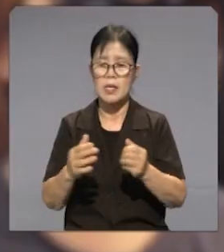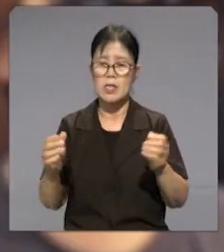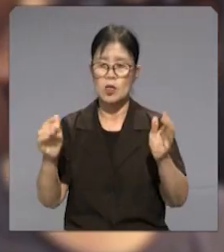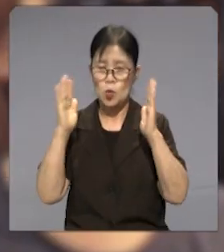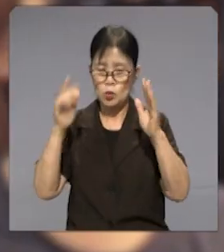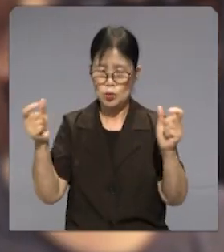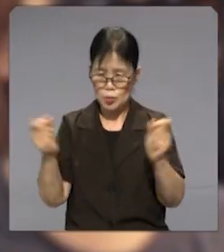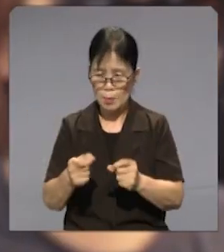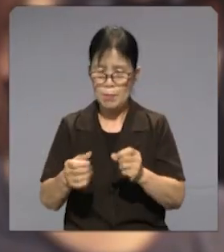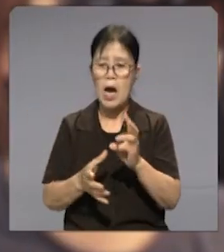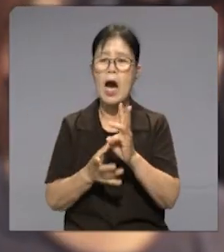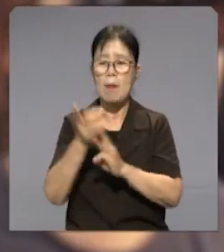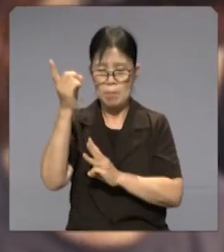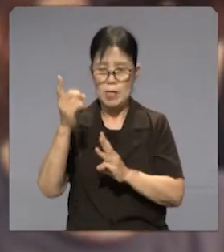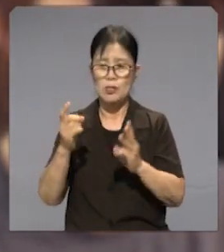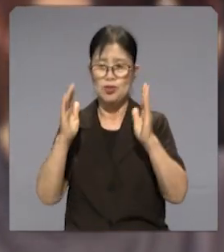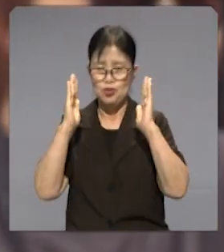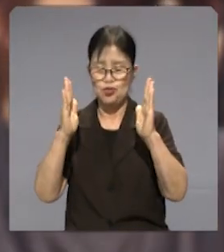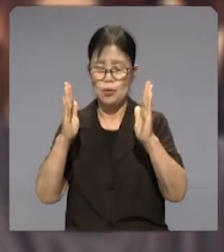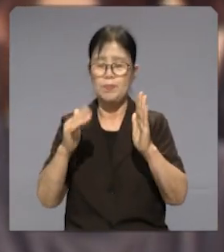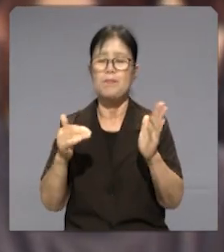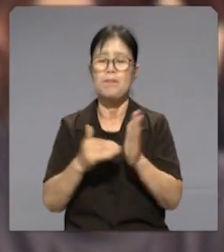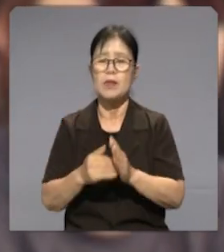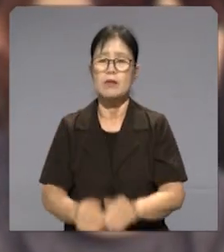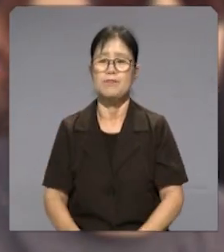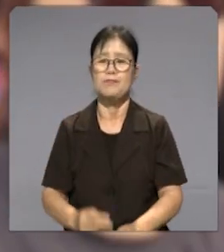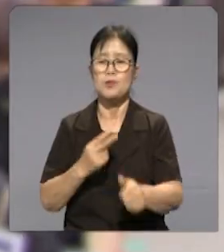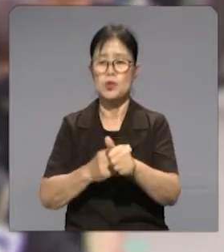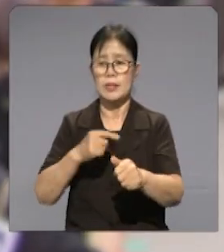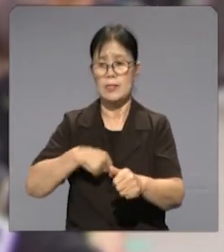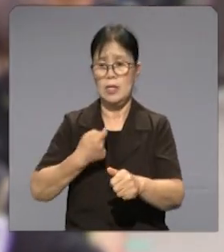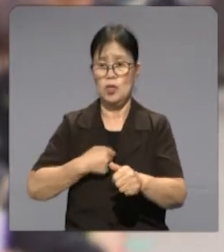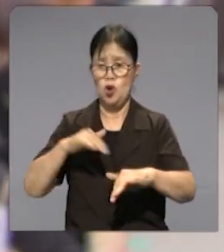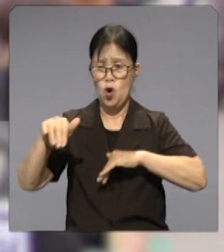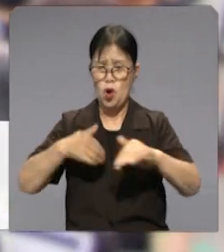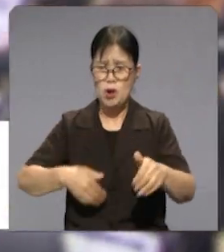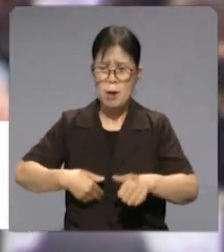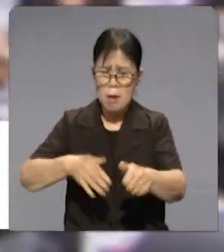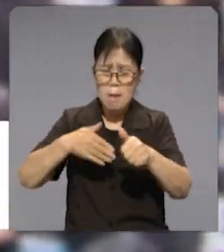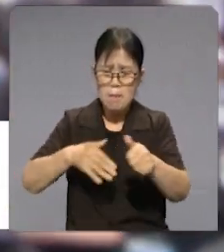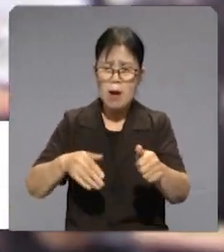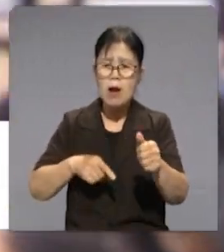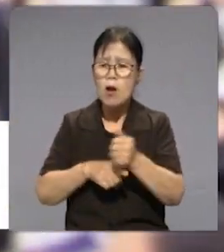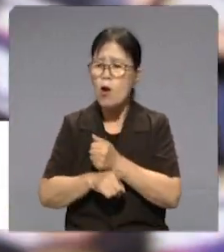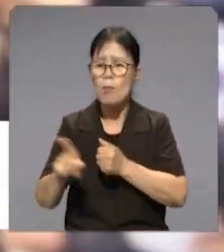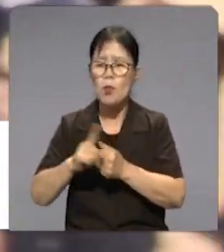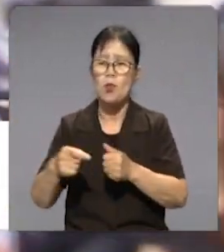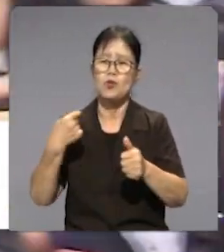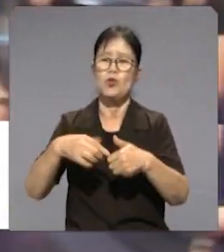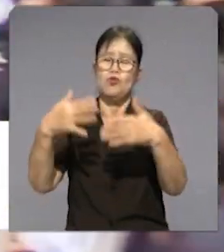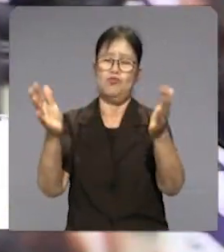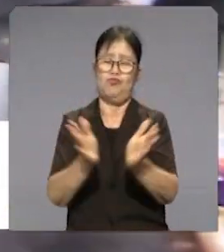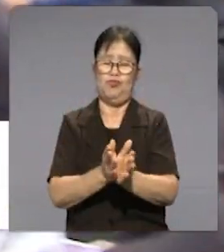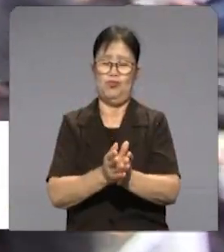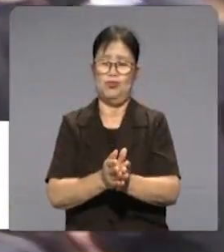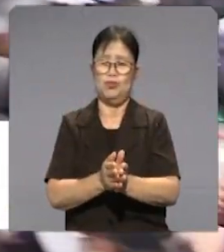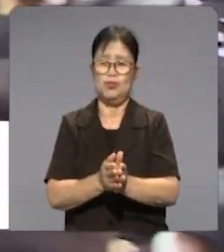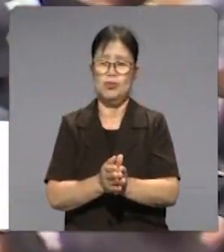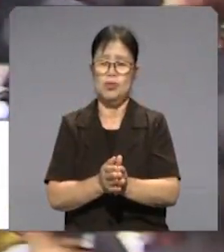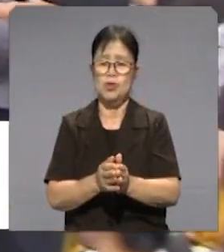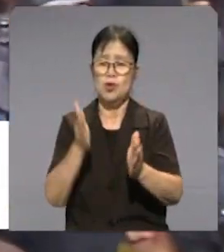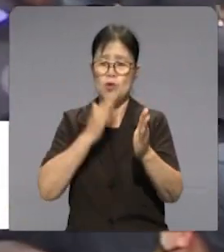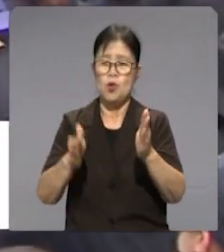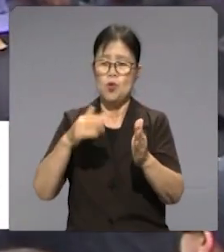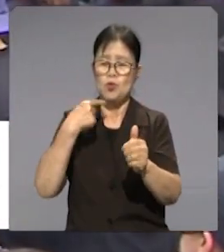학교가 여럿 나왔습니다. 교사들은 자신들을 거리로 내몬 것은 교육부라며 무너진 공교육의 정상화를